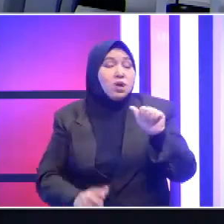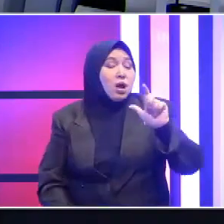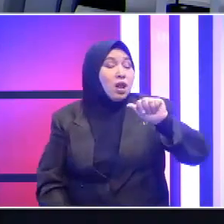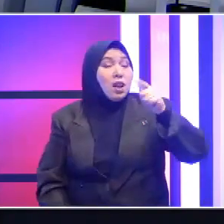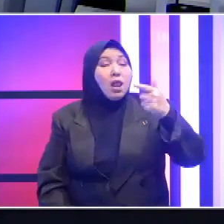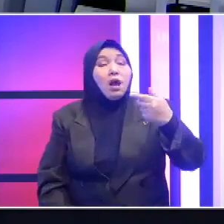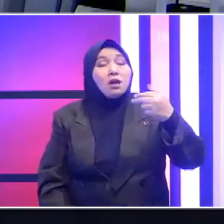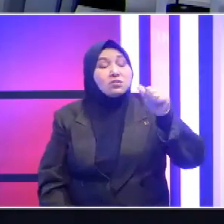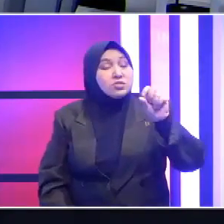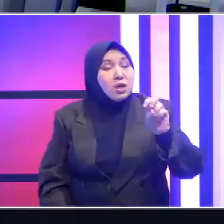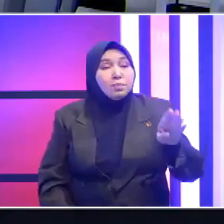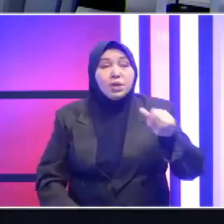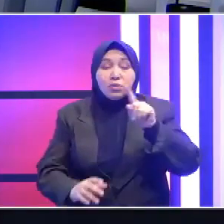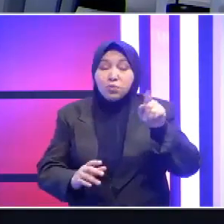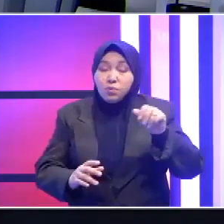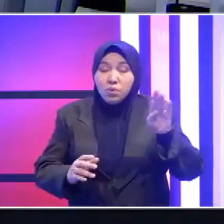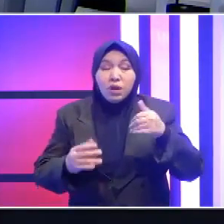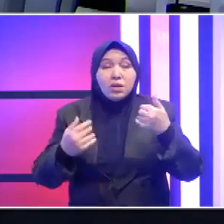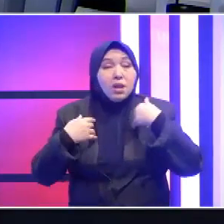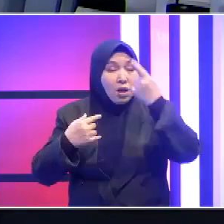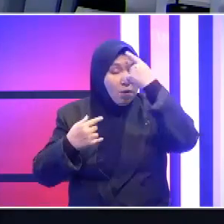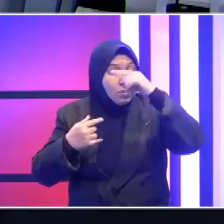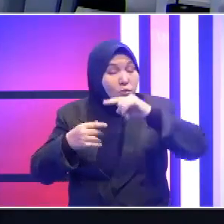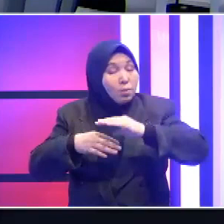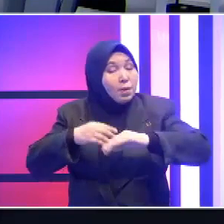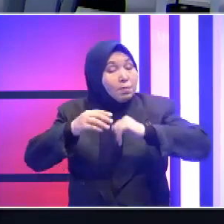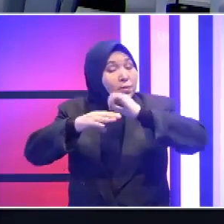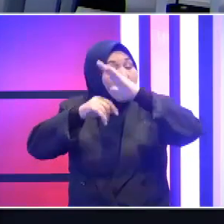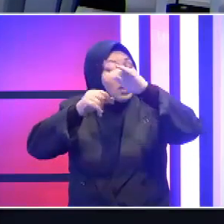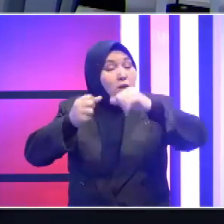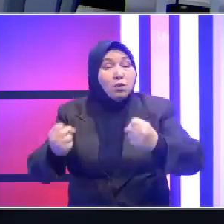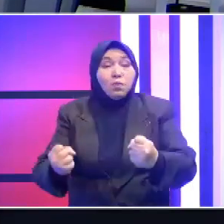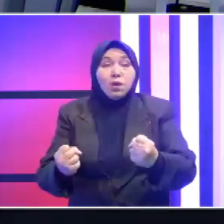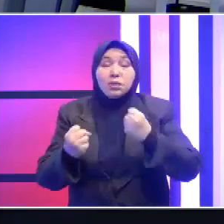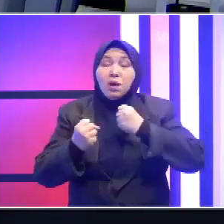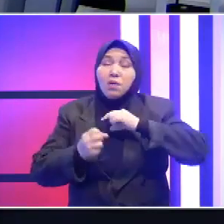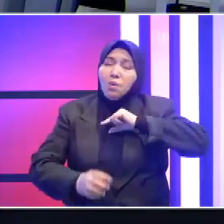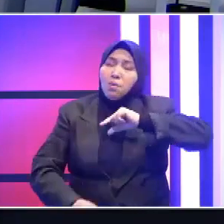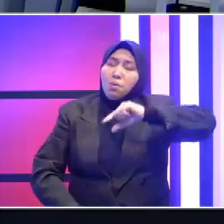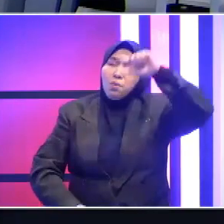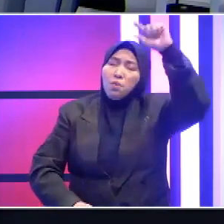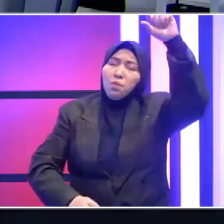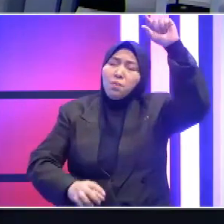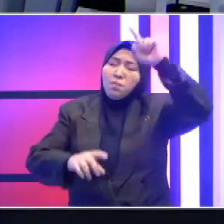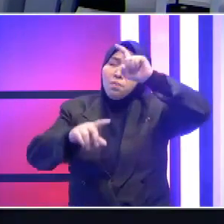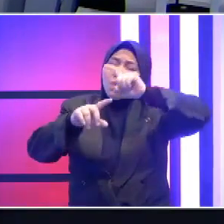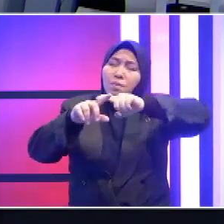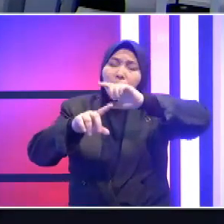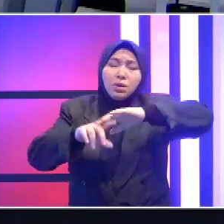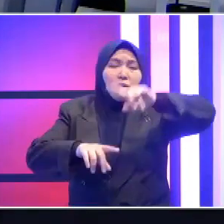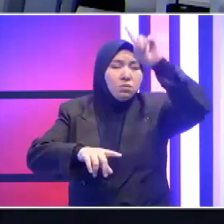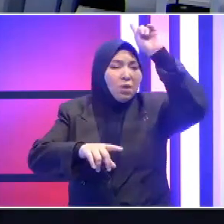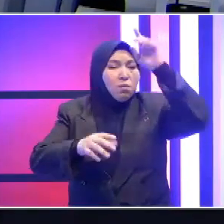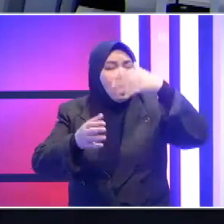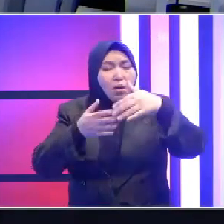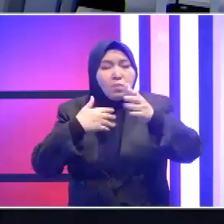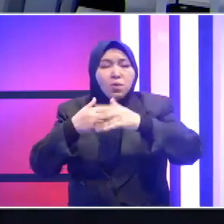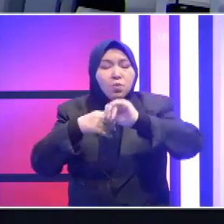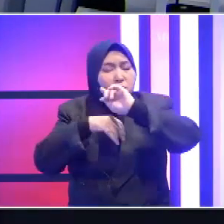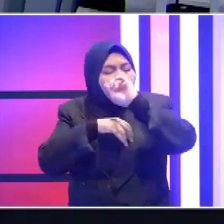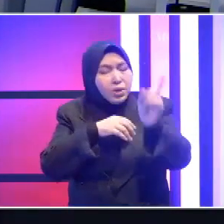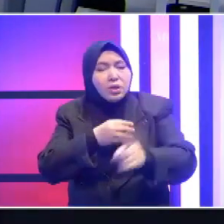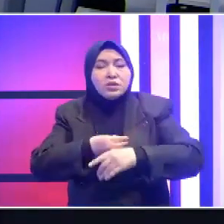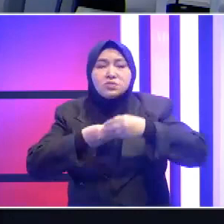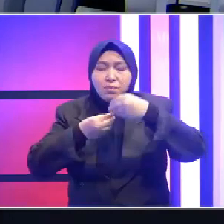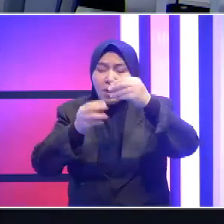tentang surah al-ahzab ini adalah untuk membina kekuatan ya menyerah diri kepada Allah walaupun hukum yang disampaikan itu